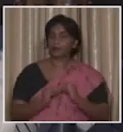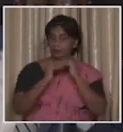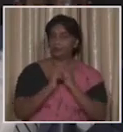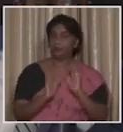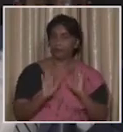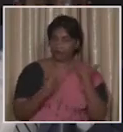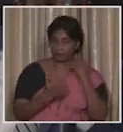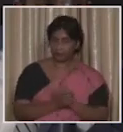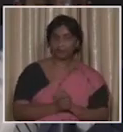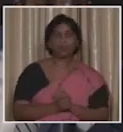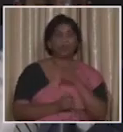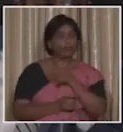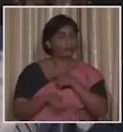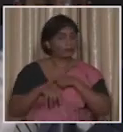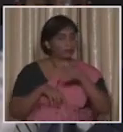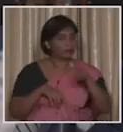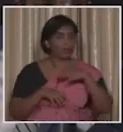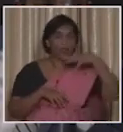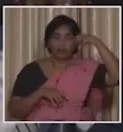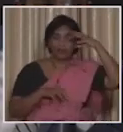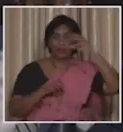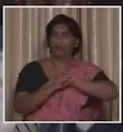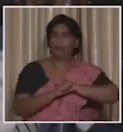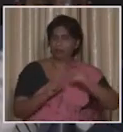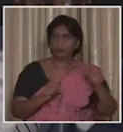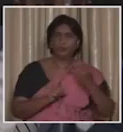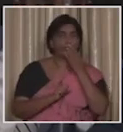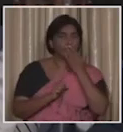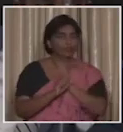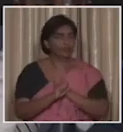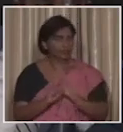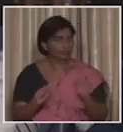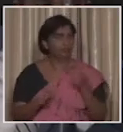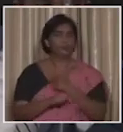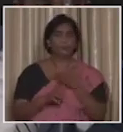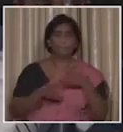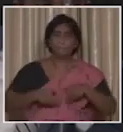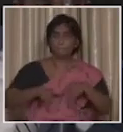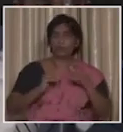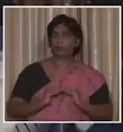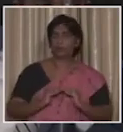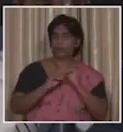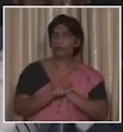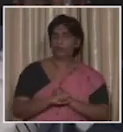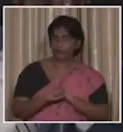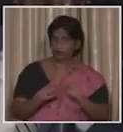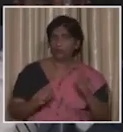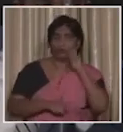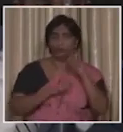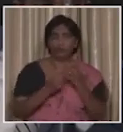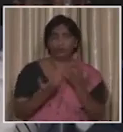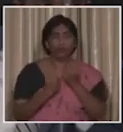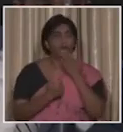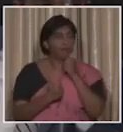කළා. ඒ කාලෙදී විදුලි බලය නැතිව පාසල් නැතුව මංමාවත් සංවර්ධනය නොවි ජනතාවට අවශ්‍ය